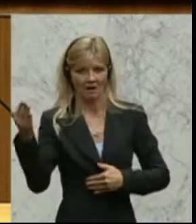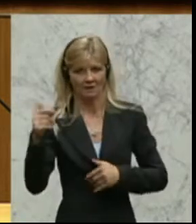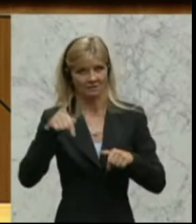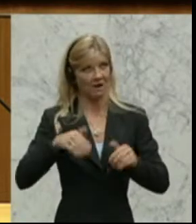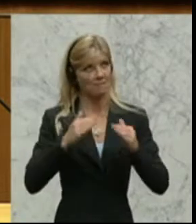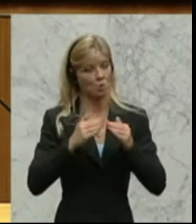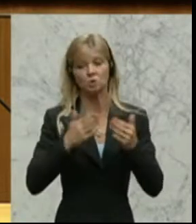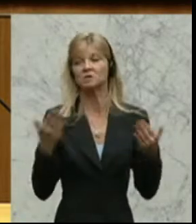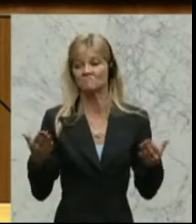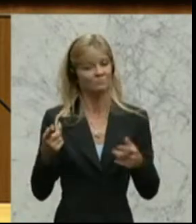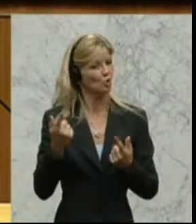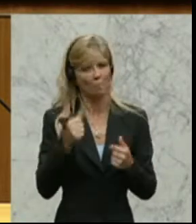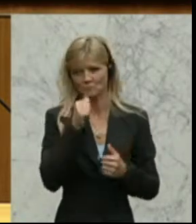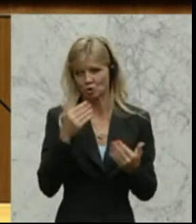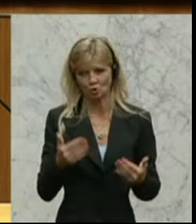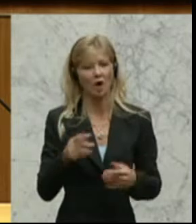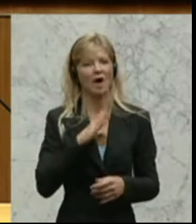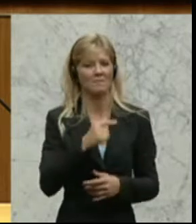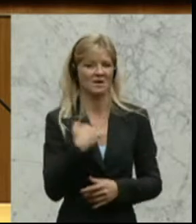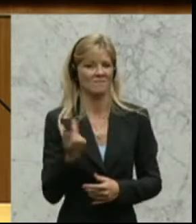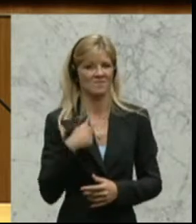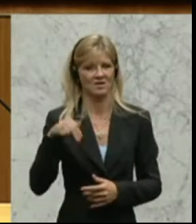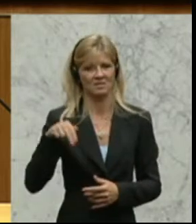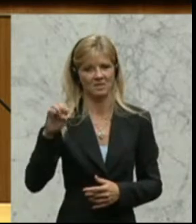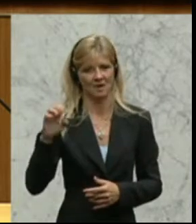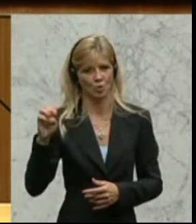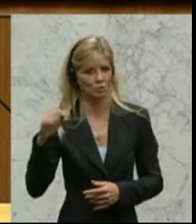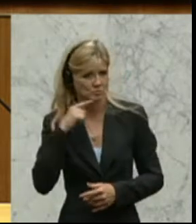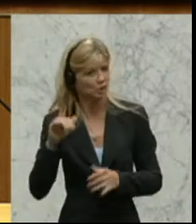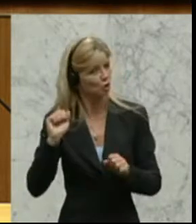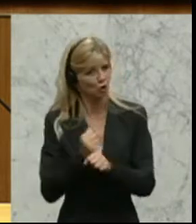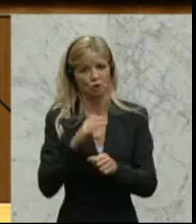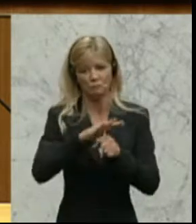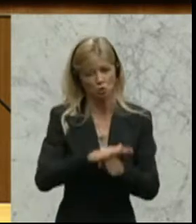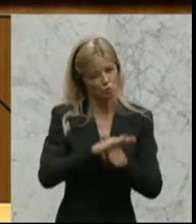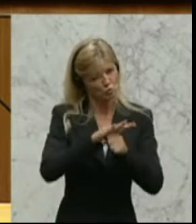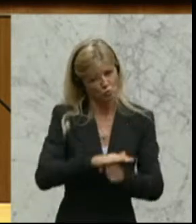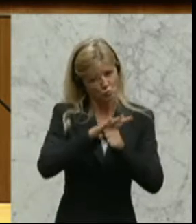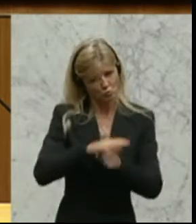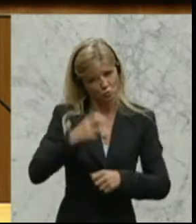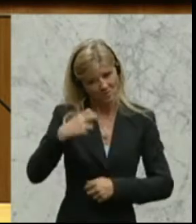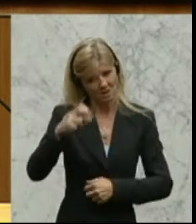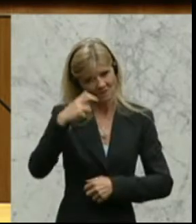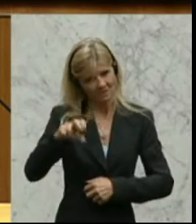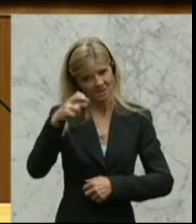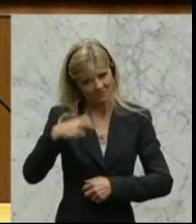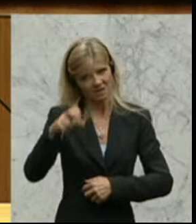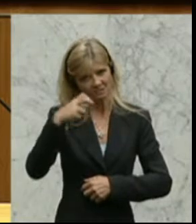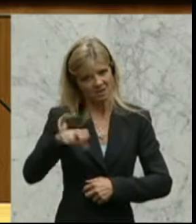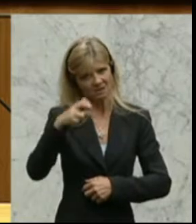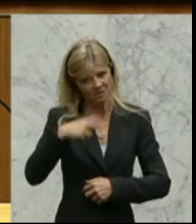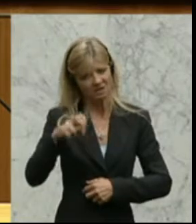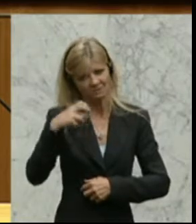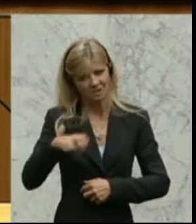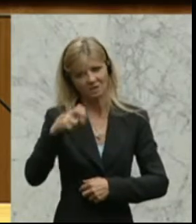werden den Druck weiter hochhalten in dieser Sache. Und wir werden diesen Druck so lange hochhalten, bis